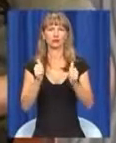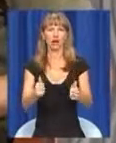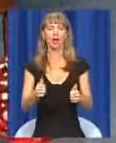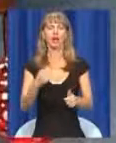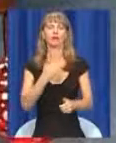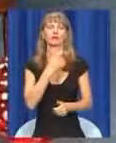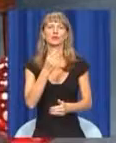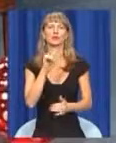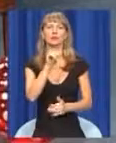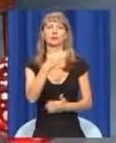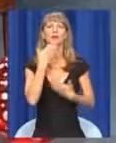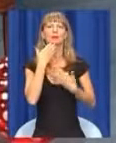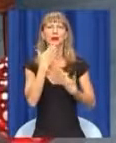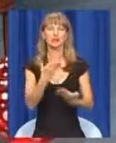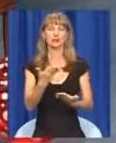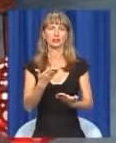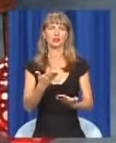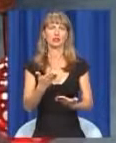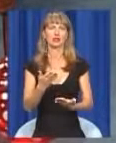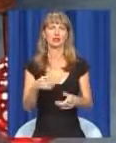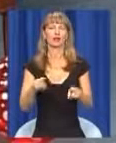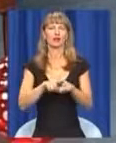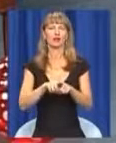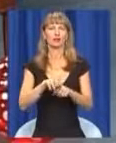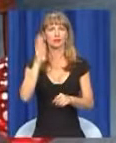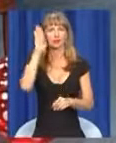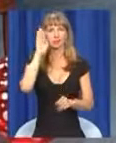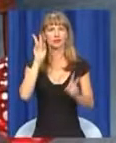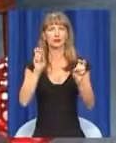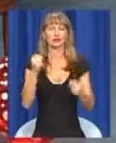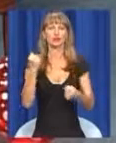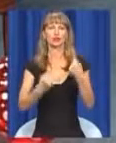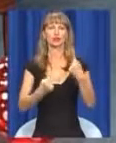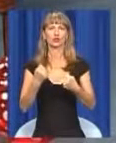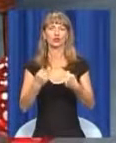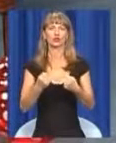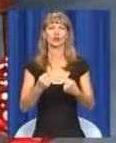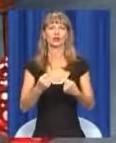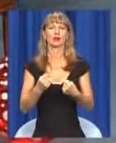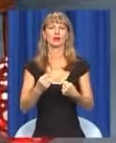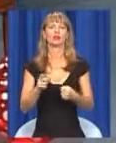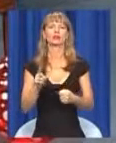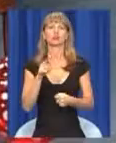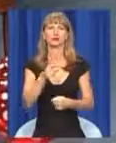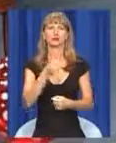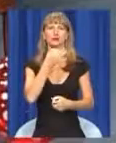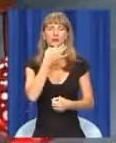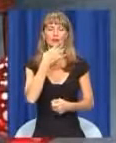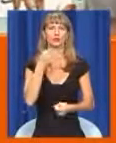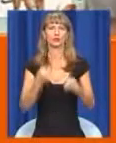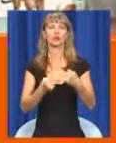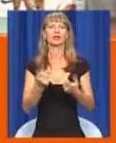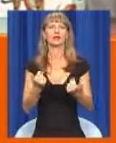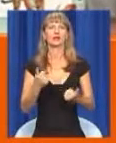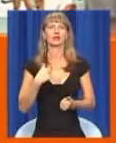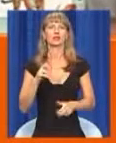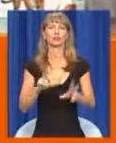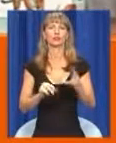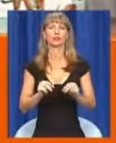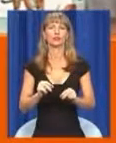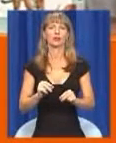би тебе запитати, ти знаєш, начебто така от хлопчача тема, насправді, автомобілі, машинки там і все тому подібне. Чи подобається тобі автомобіль? Так, я вважаю,